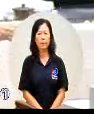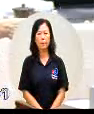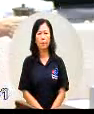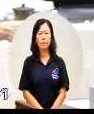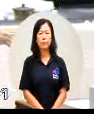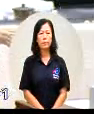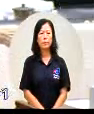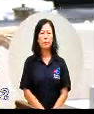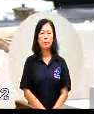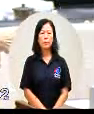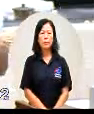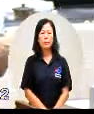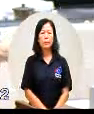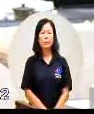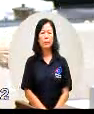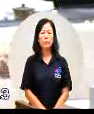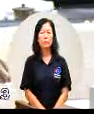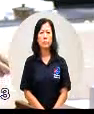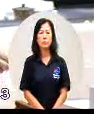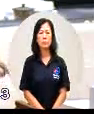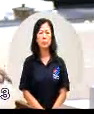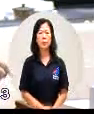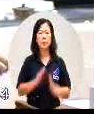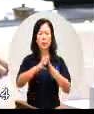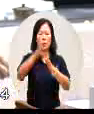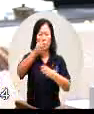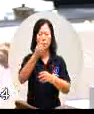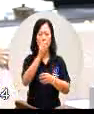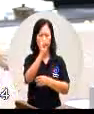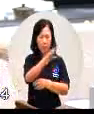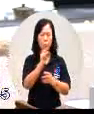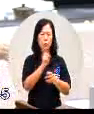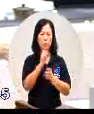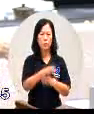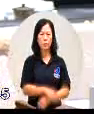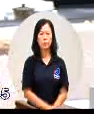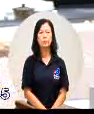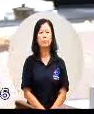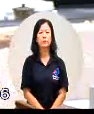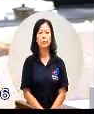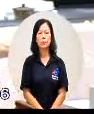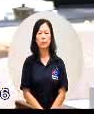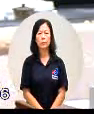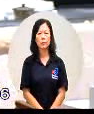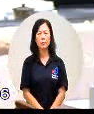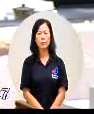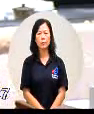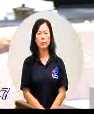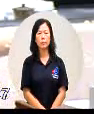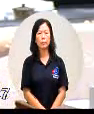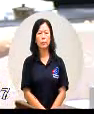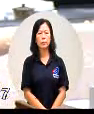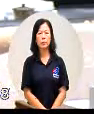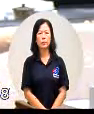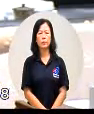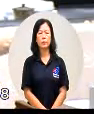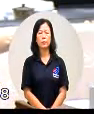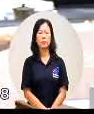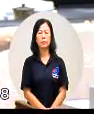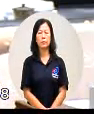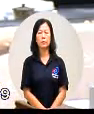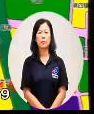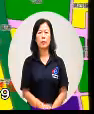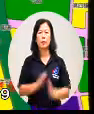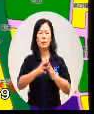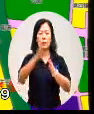章。而且另外讲哦，这机关用地差不多这一章啊，再来下一个，下一章，市